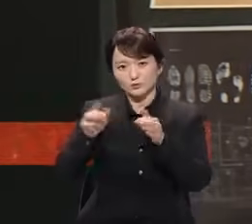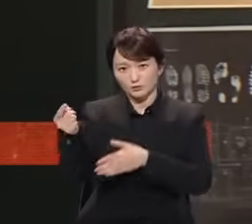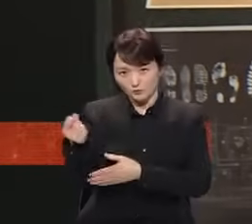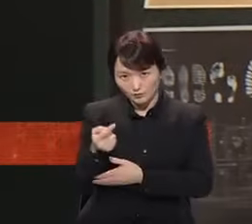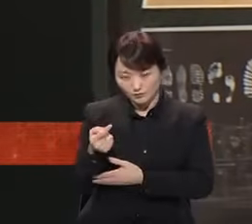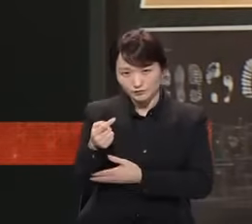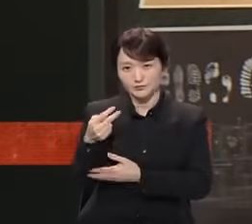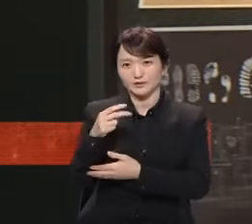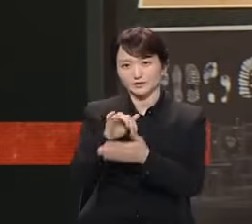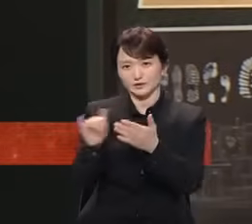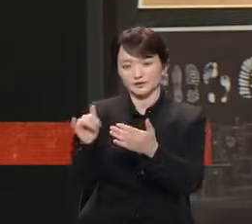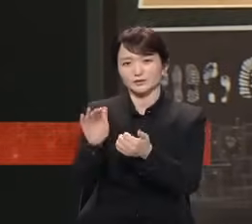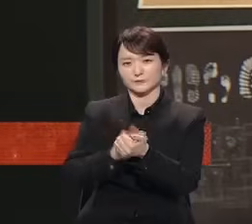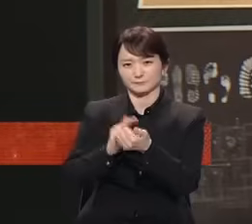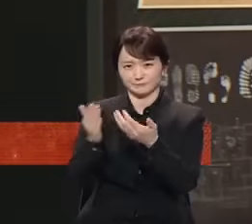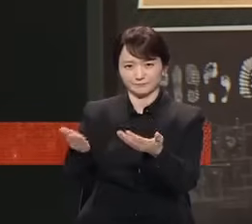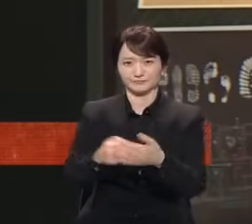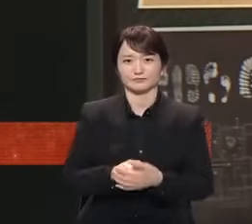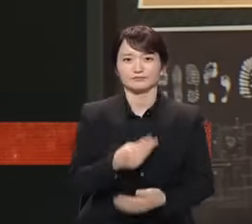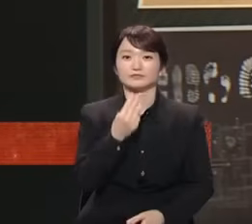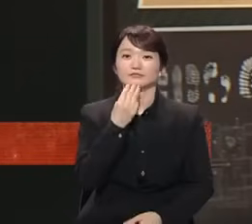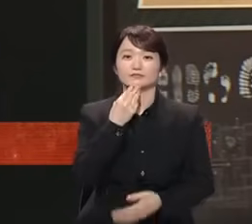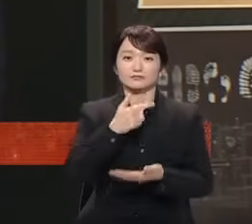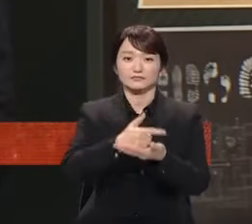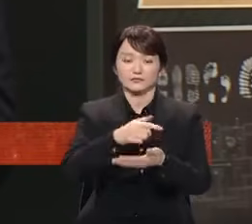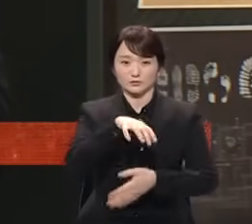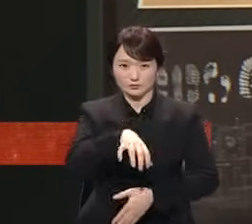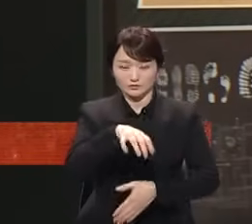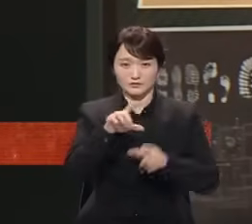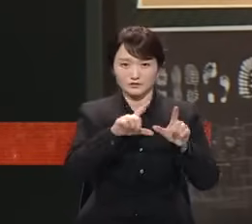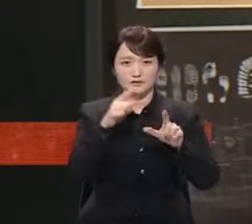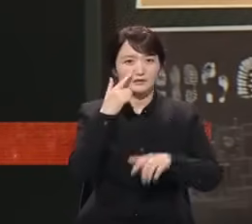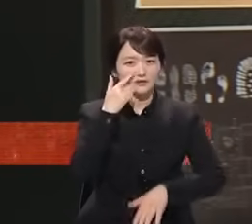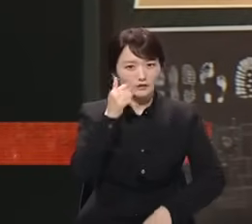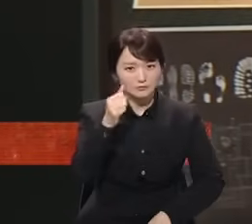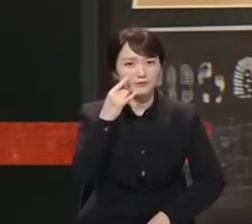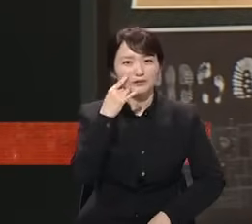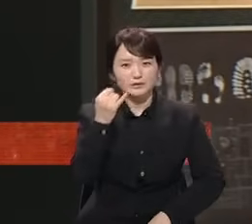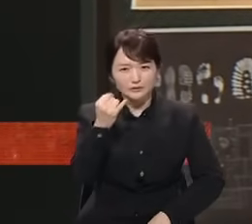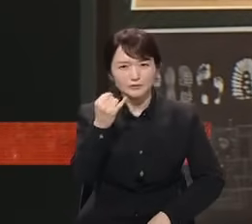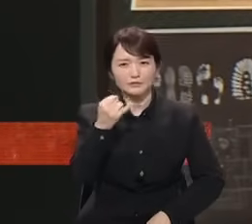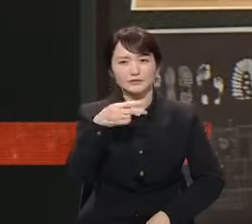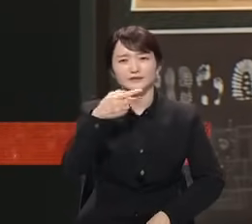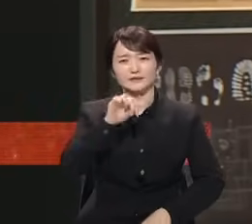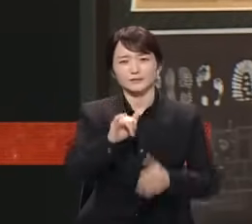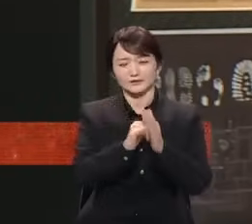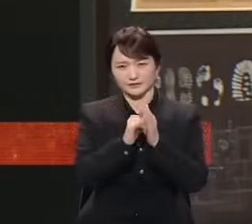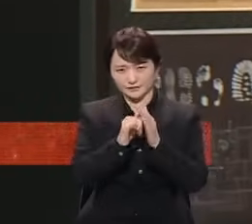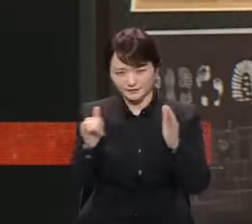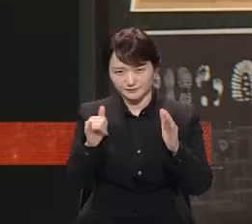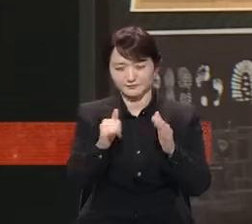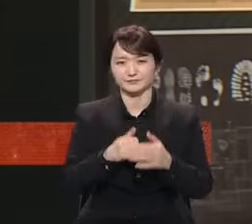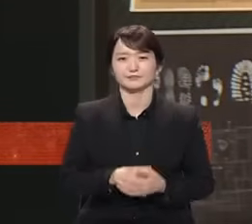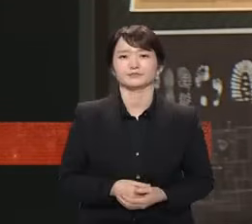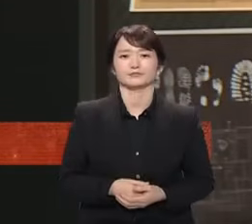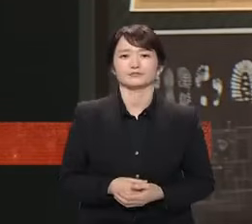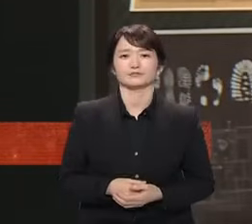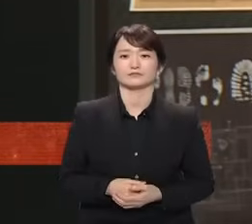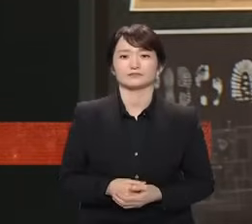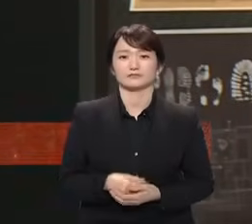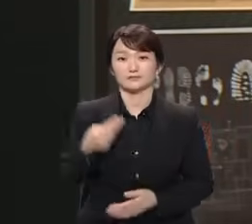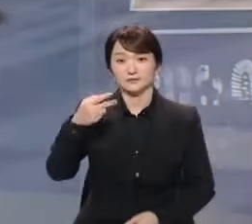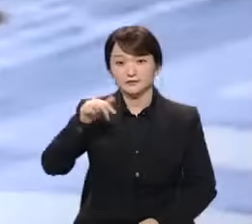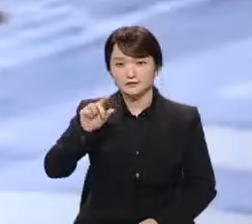하신 권유진님, 서울 노원에 사는 아빠 서영만, 엄마 최광현 씨도 사방 가족입니다 하신 서정희님,